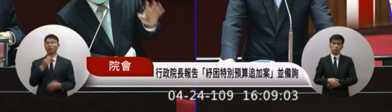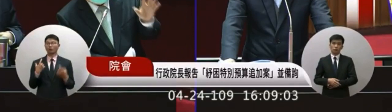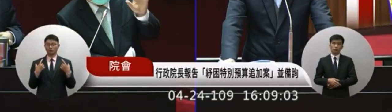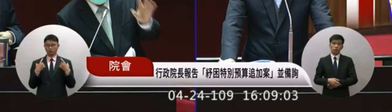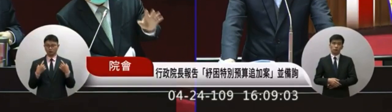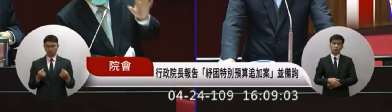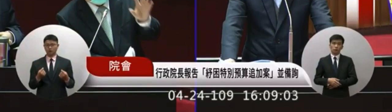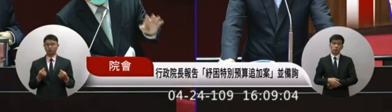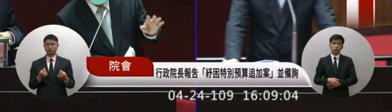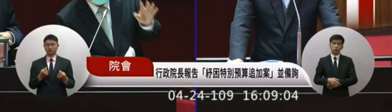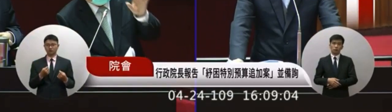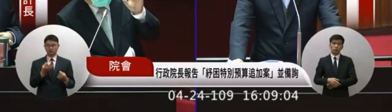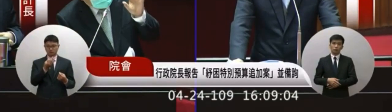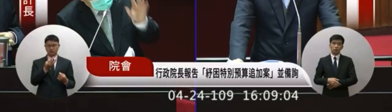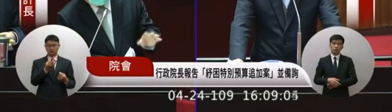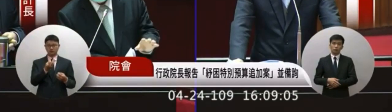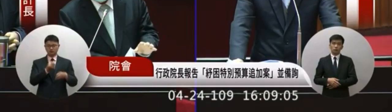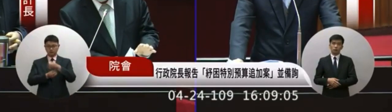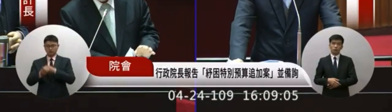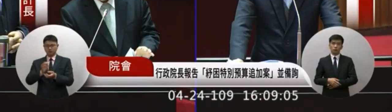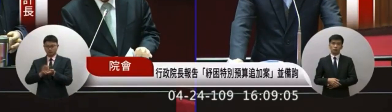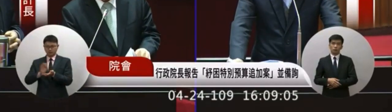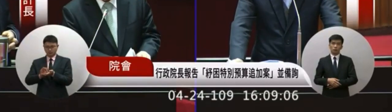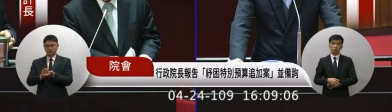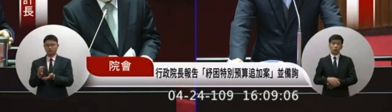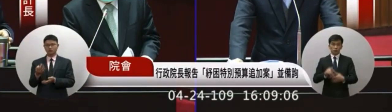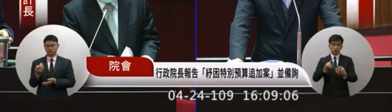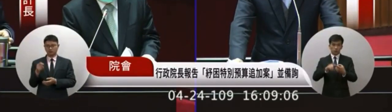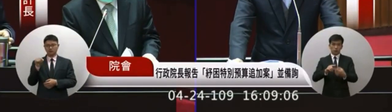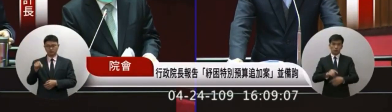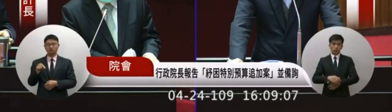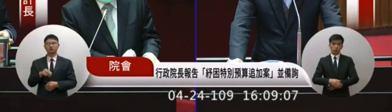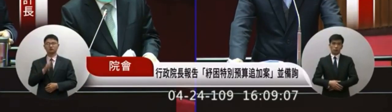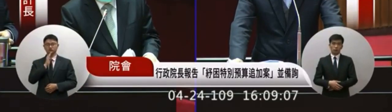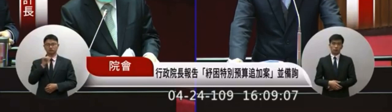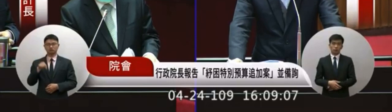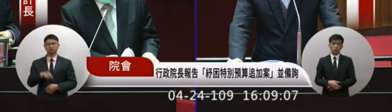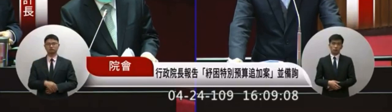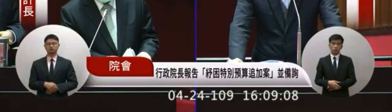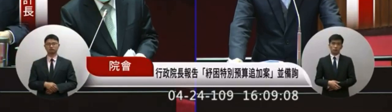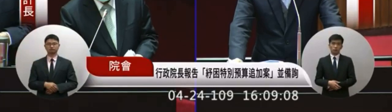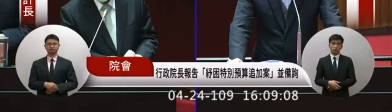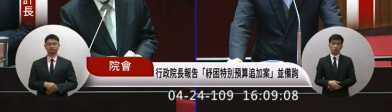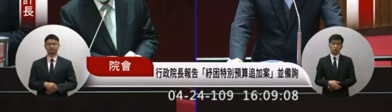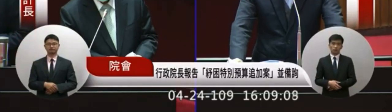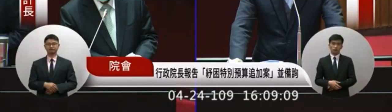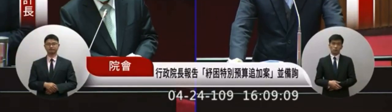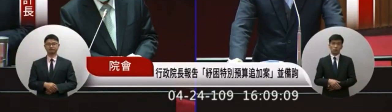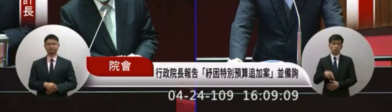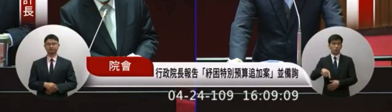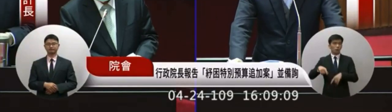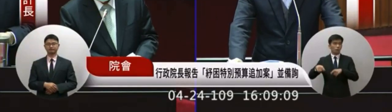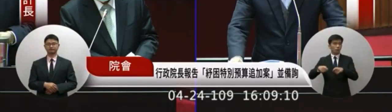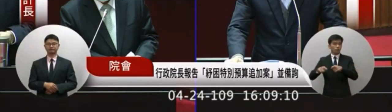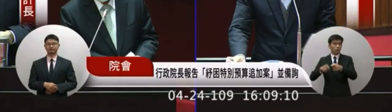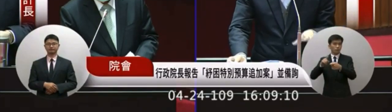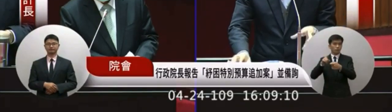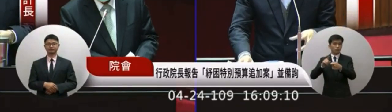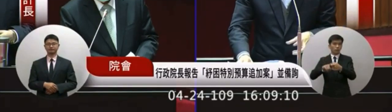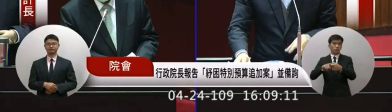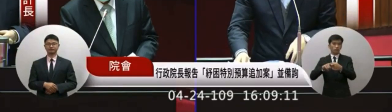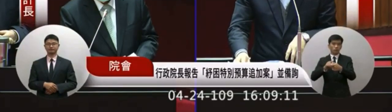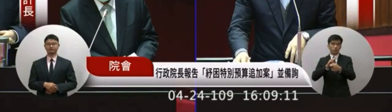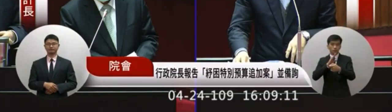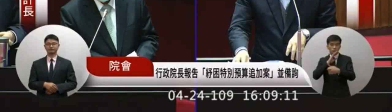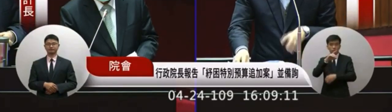以动用的一些钱。 对，那是不是他的政策目的是要